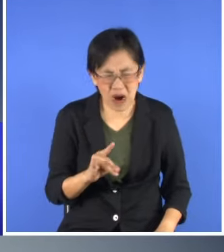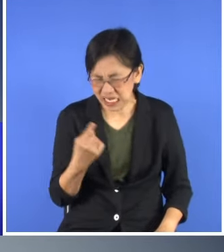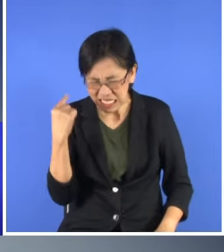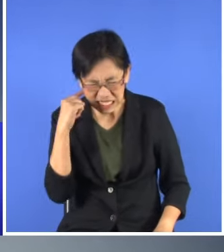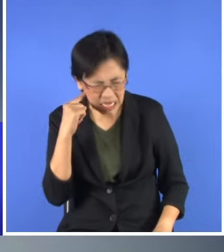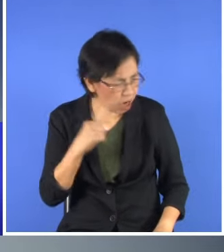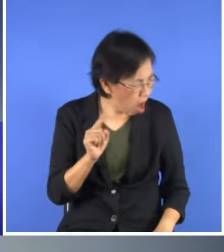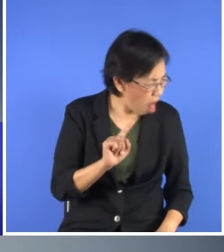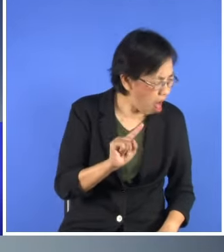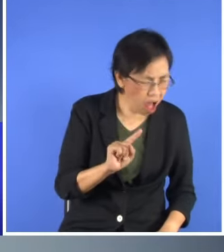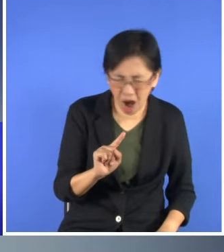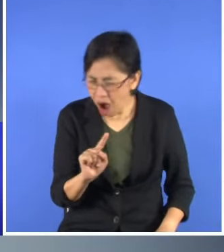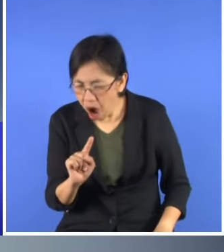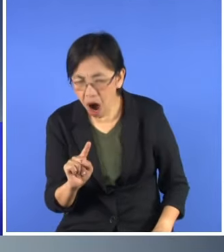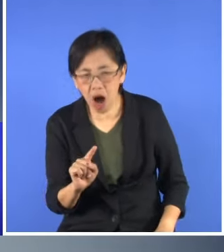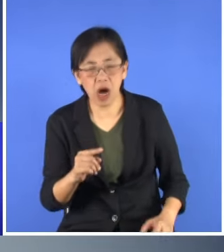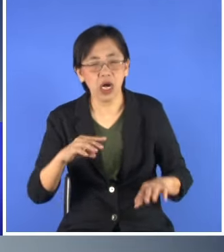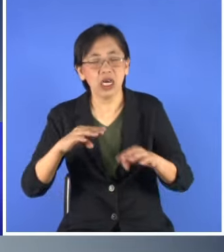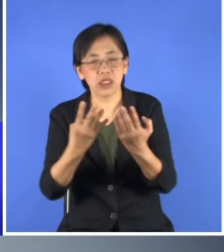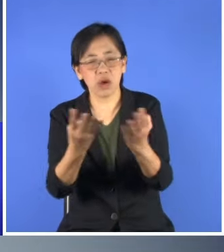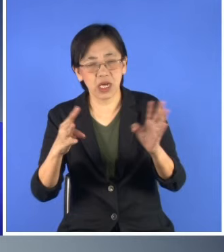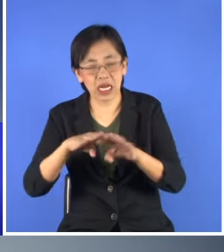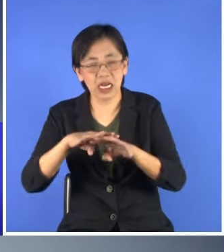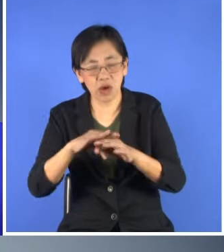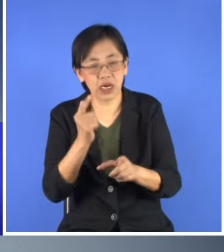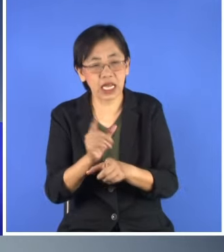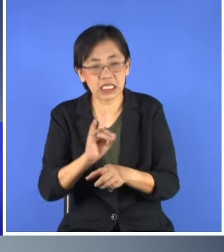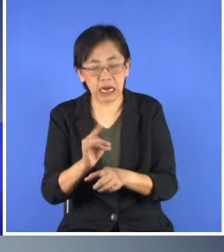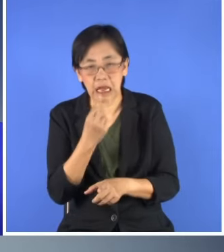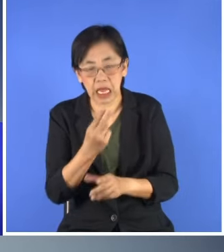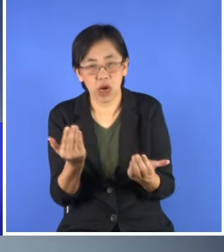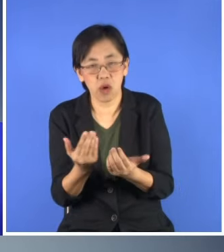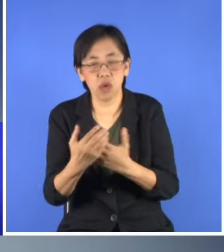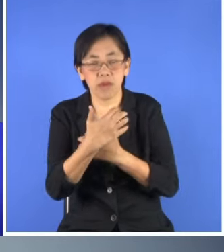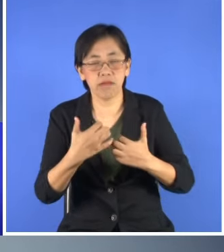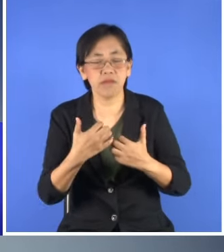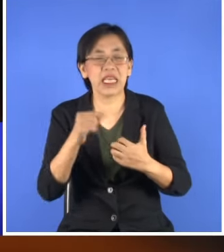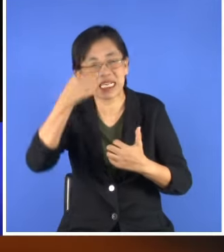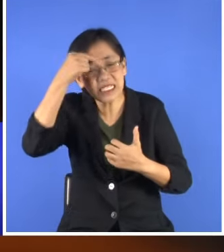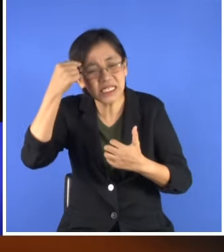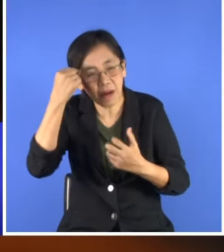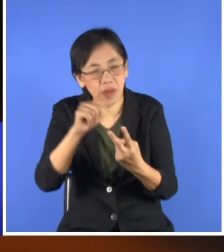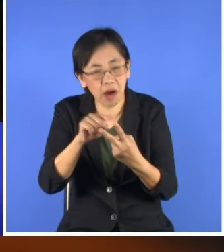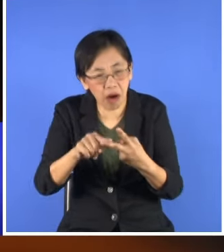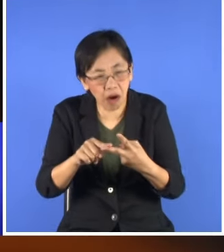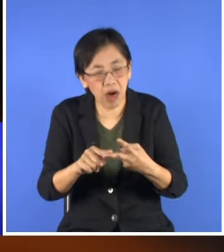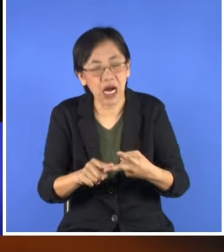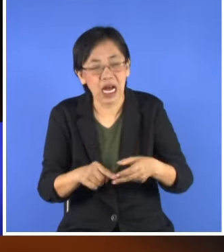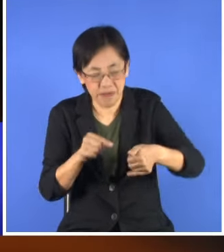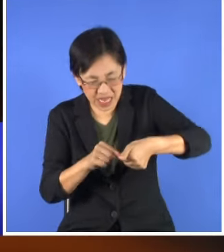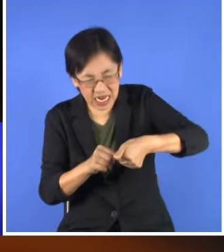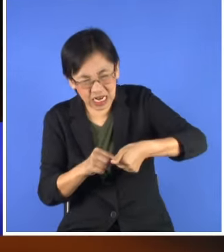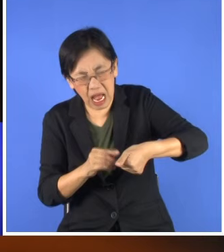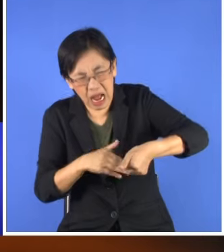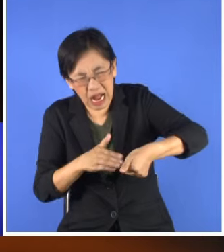เนี่ยออก็เลยเดินไปดูที่กรงเลี้ยงสัตว์ข้ากุฏิไปเจอลูกหมีควาย 2ตัวเนี่ยตัวหนึขาข้างหลังและก็ลำตัวมีปาดมี